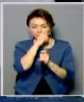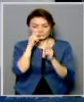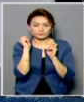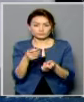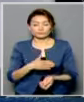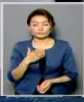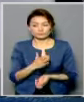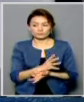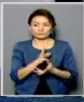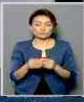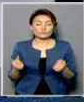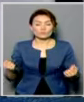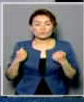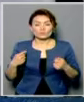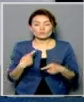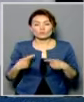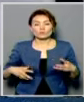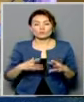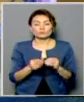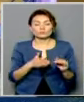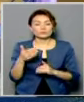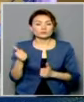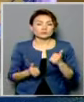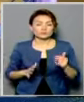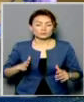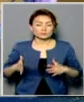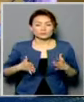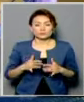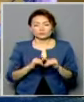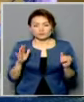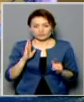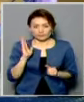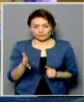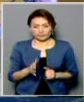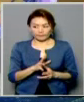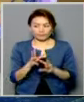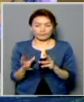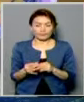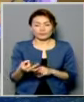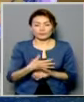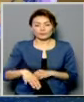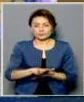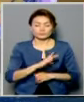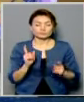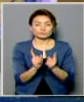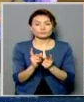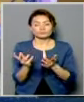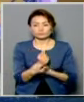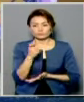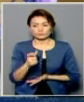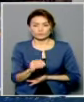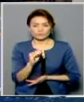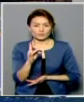сый-сияпат көрсетті. Ал спортшылар өз кезегінде алдағы жарыстарға даярлығына кірісіп те кетті. Өткені республикалық кезең